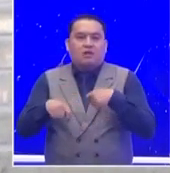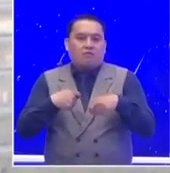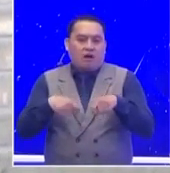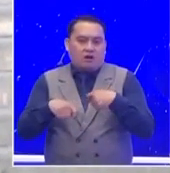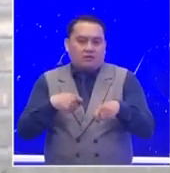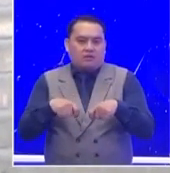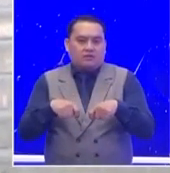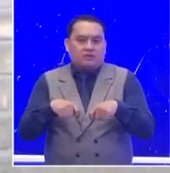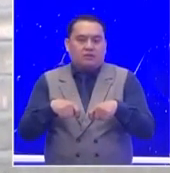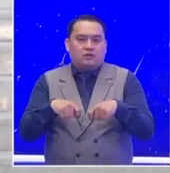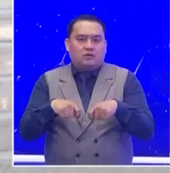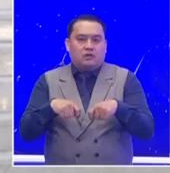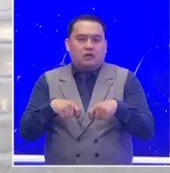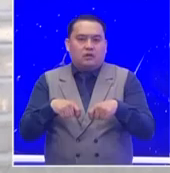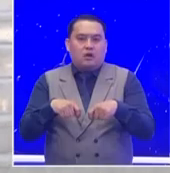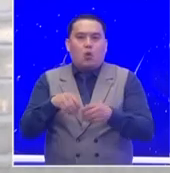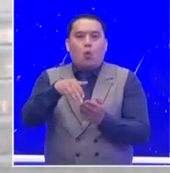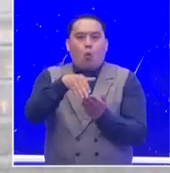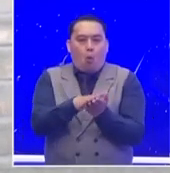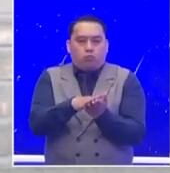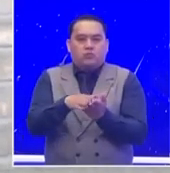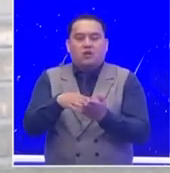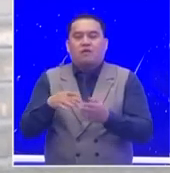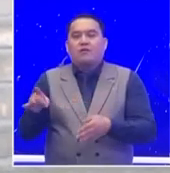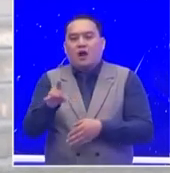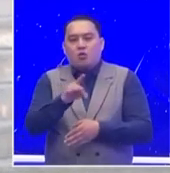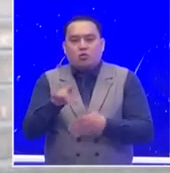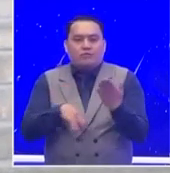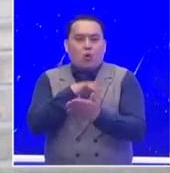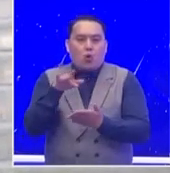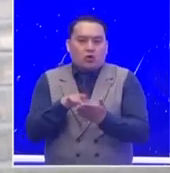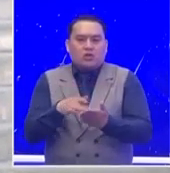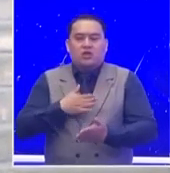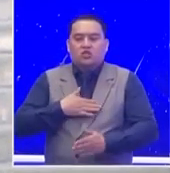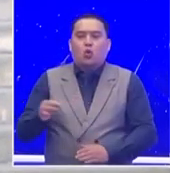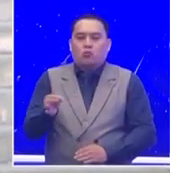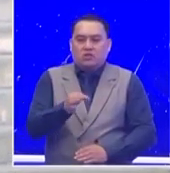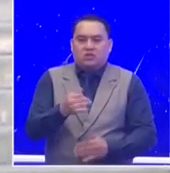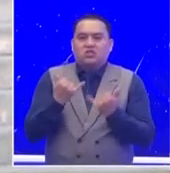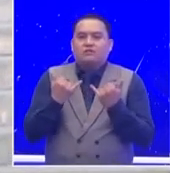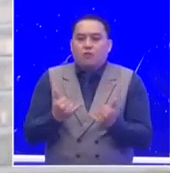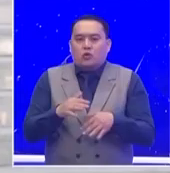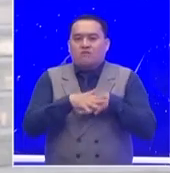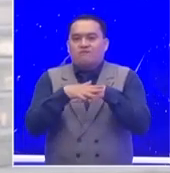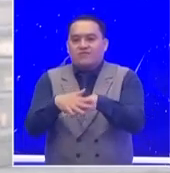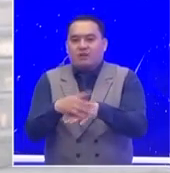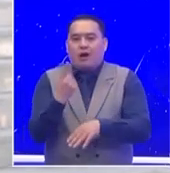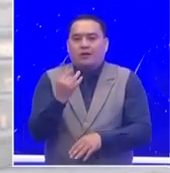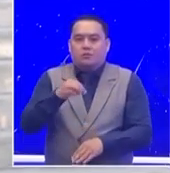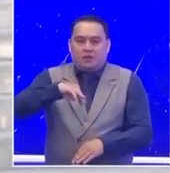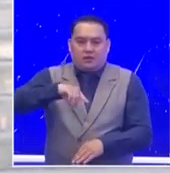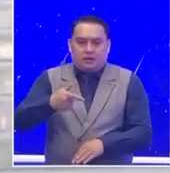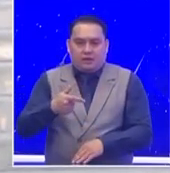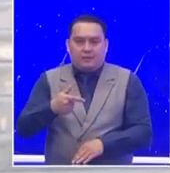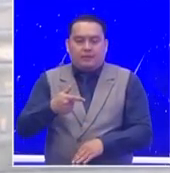также и, скажем так, мелкооптовые торговые точки в районах и городах нашей области. На сегодняшний день выделено уже 1 миллиард,